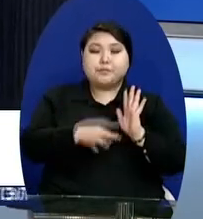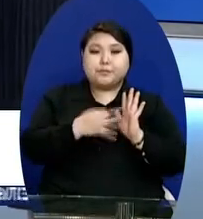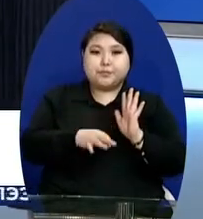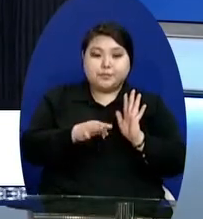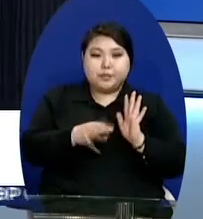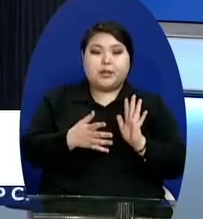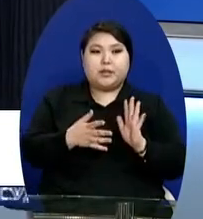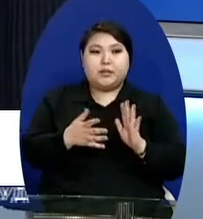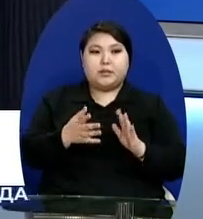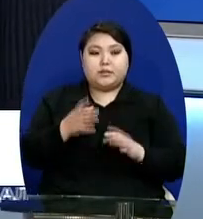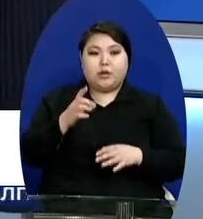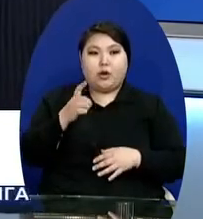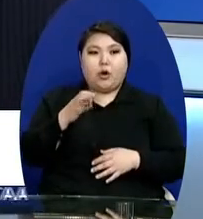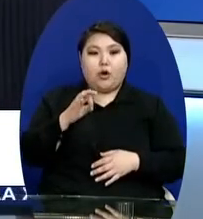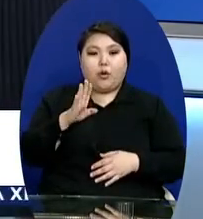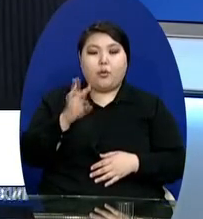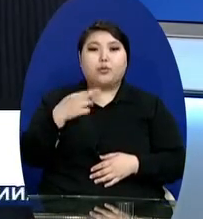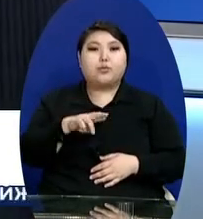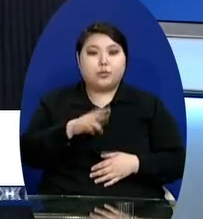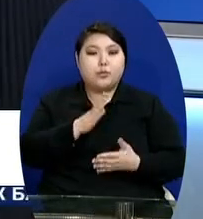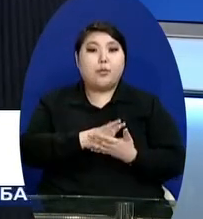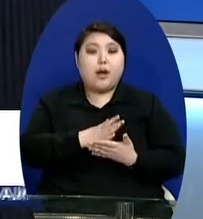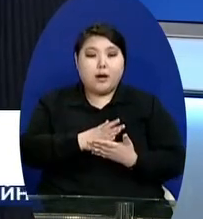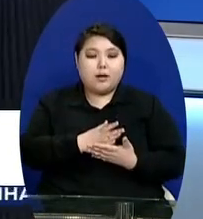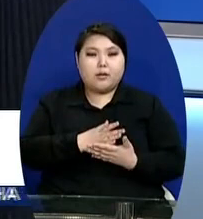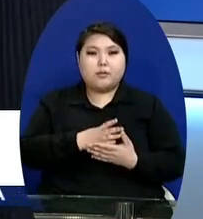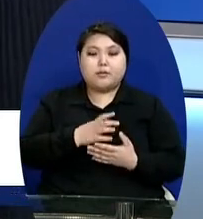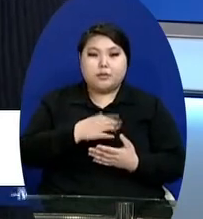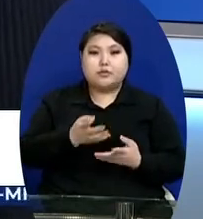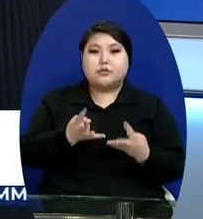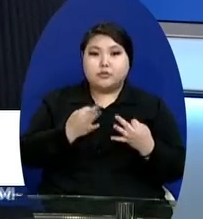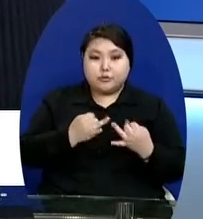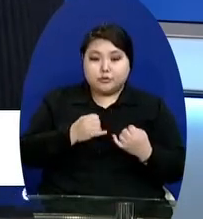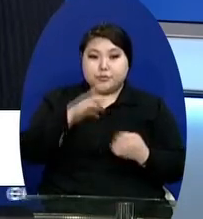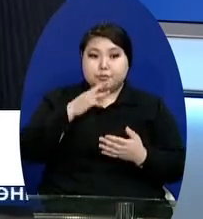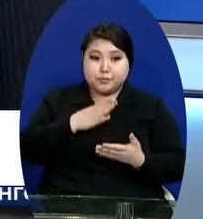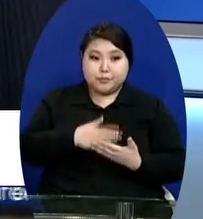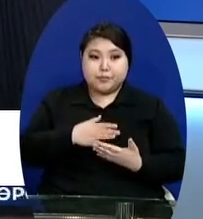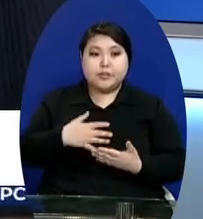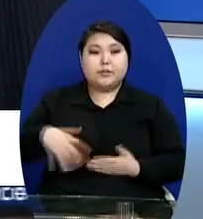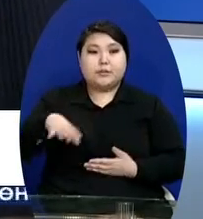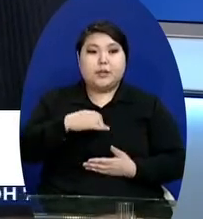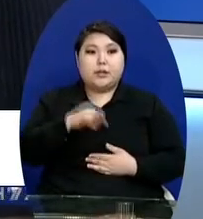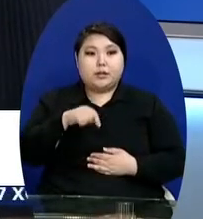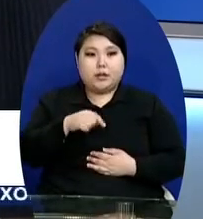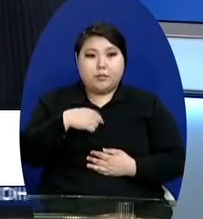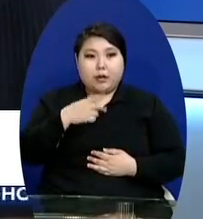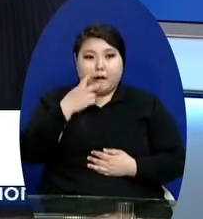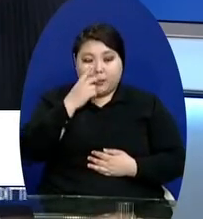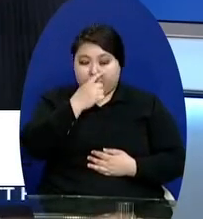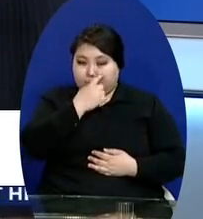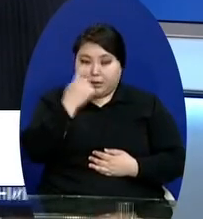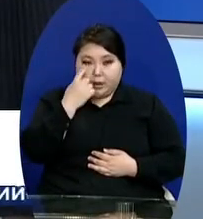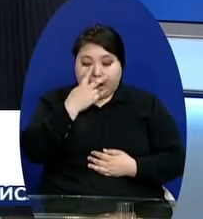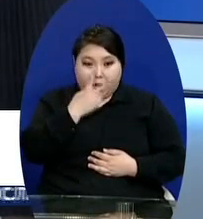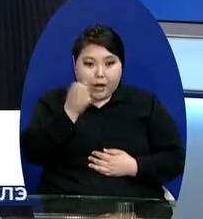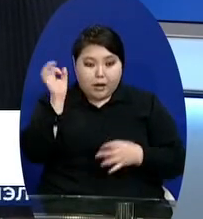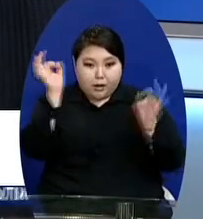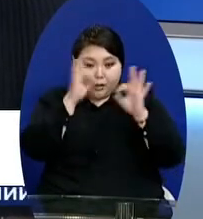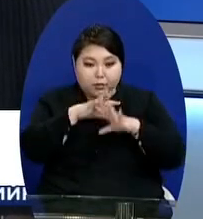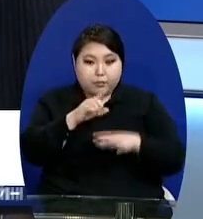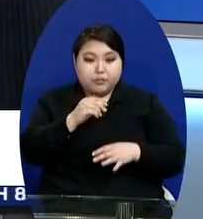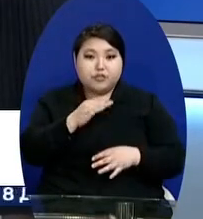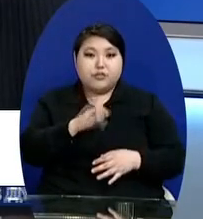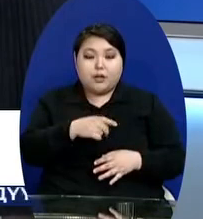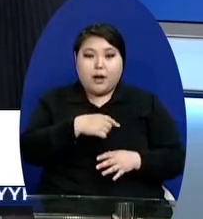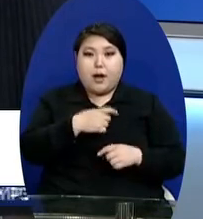одоо зүйлийн хөвд би гэсэн бас статистик том мэдээлэл бий. Тэгэхээр бид нар яг нүдэнд энэхүү үл харагдах бичил организмуудыг